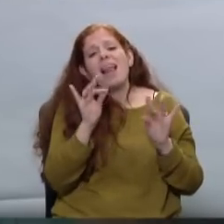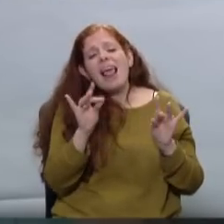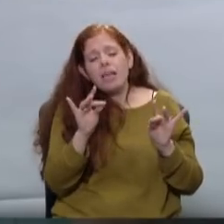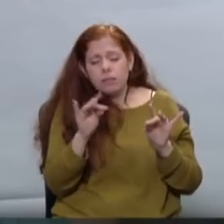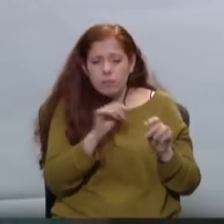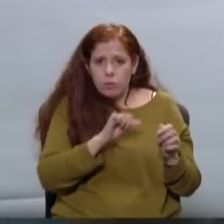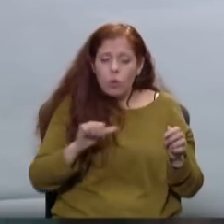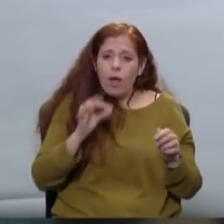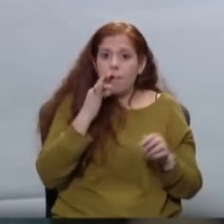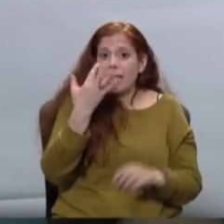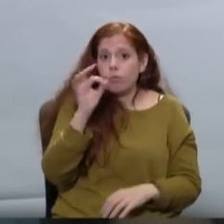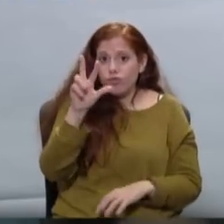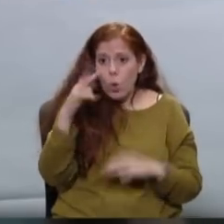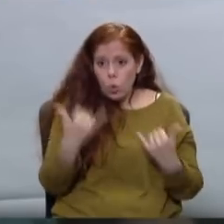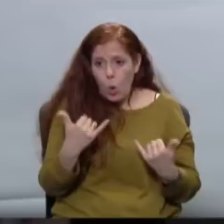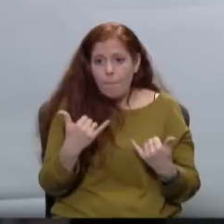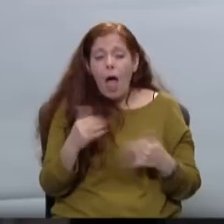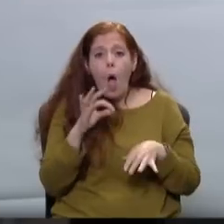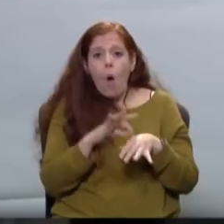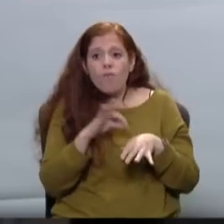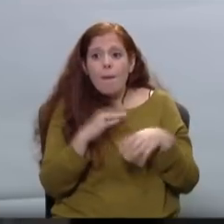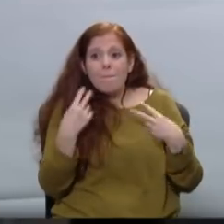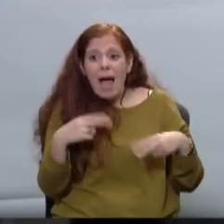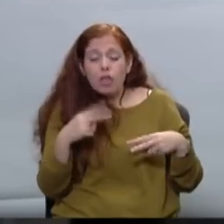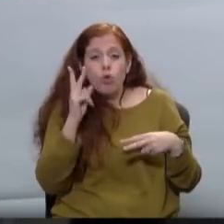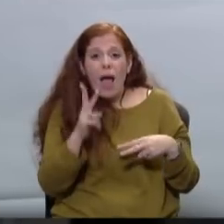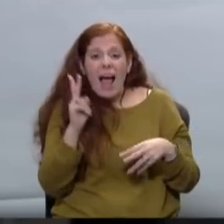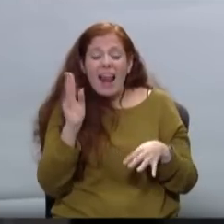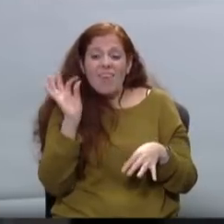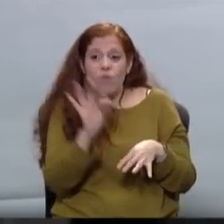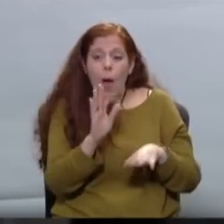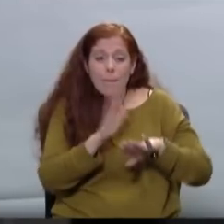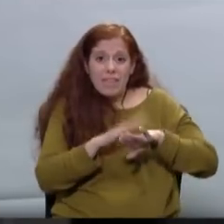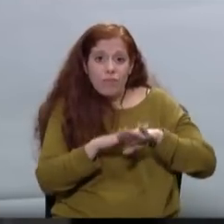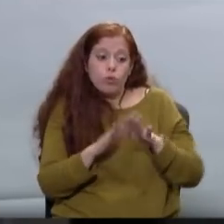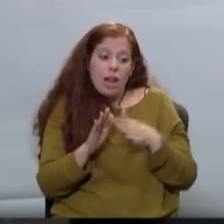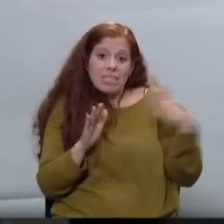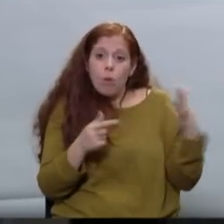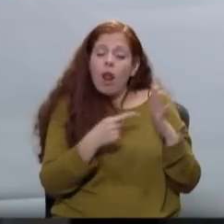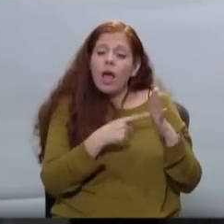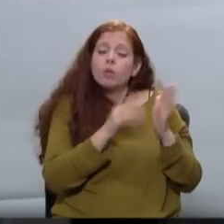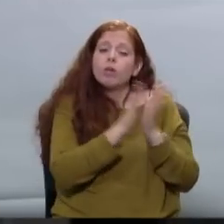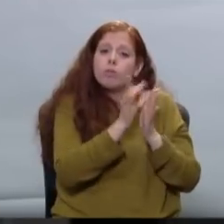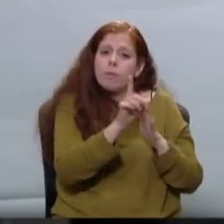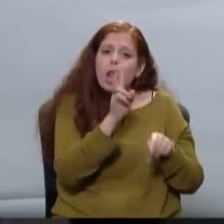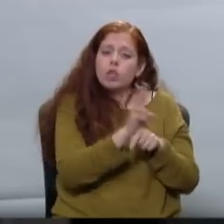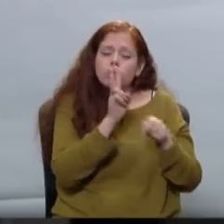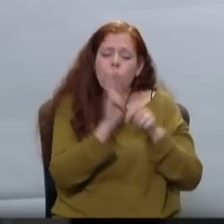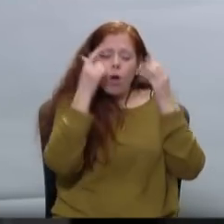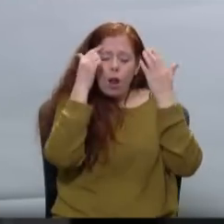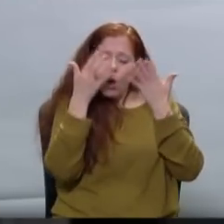את הניתוח, הוא חשש שהוא עלול לפגוע בתפקוד של יד שמאל שלה, ולכן הוא ביקש ממנה לשמור על ראש